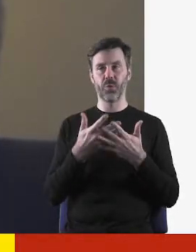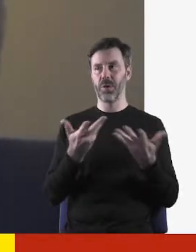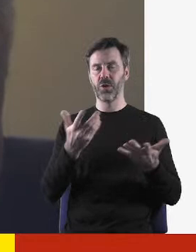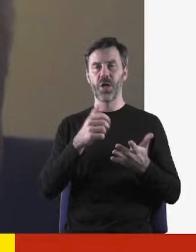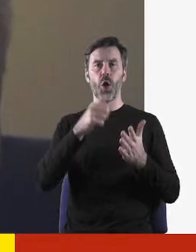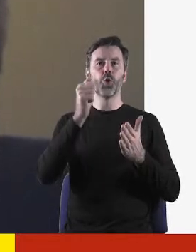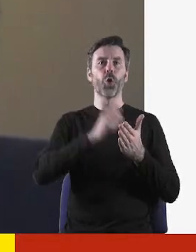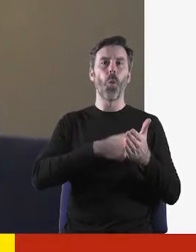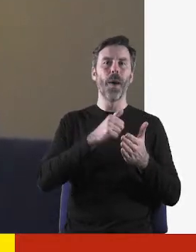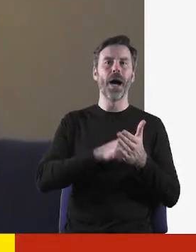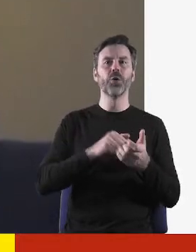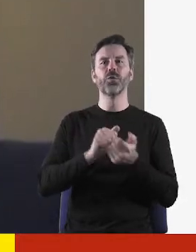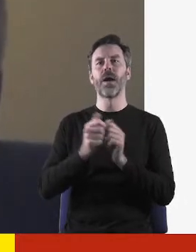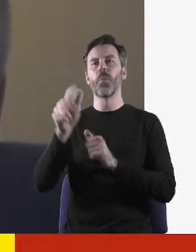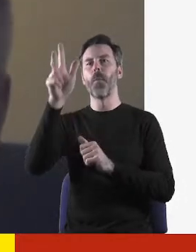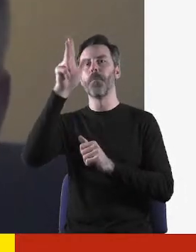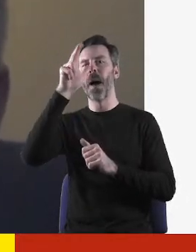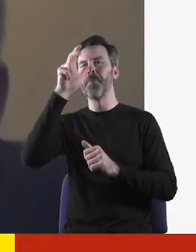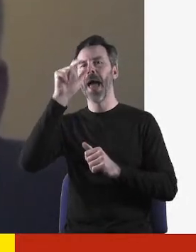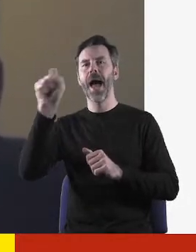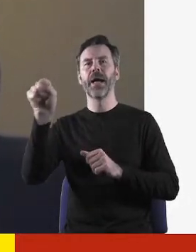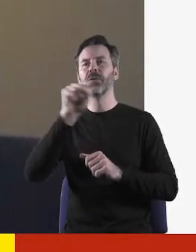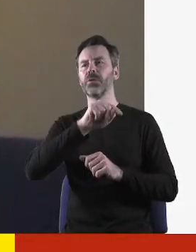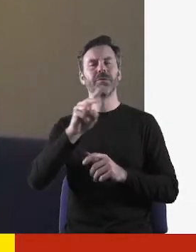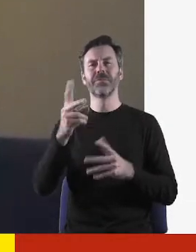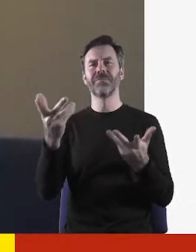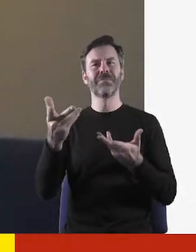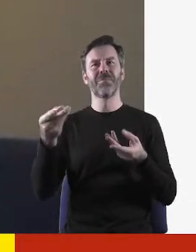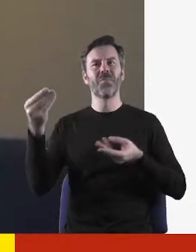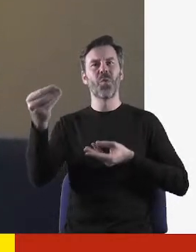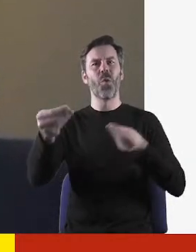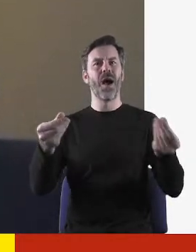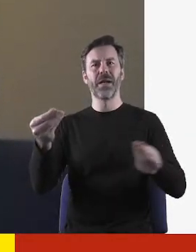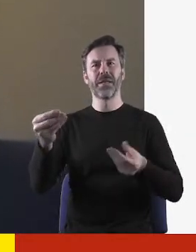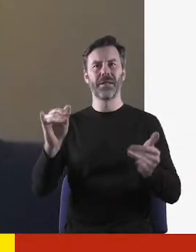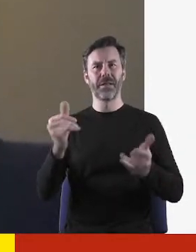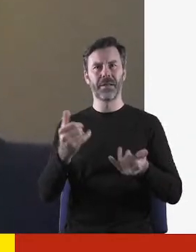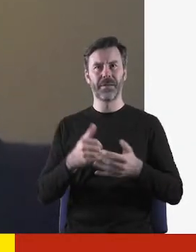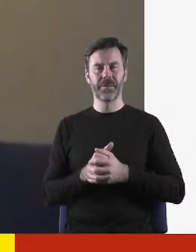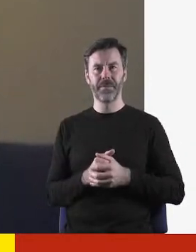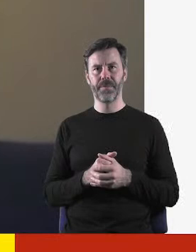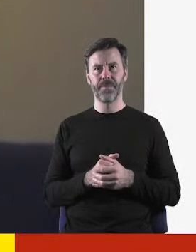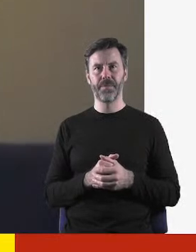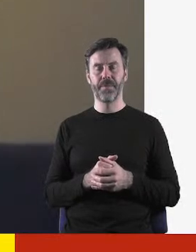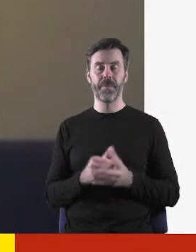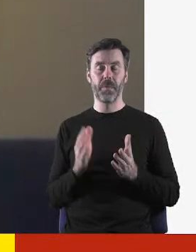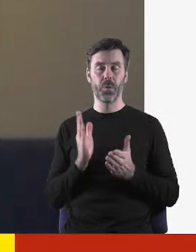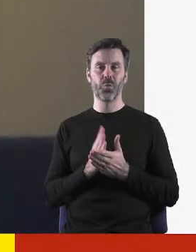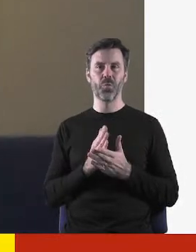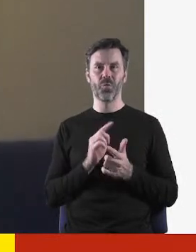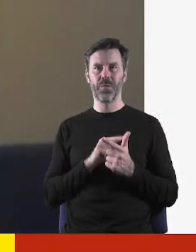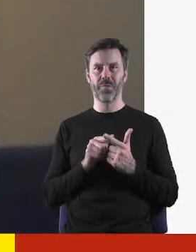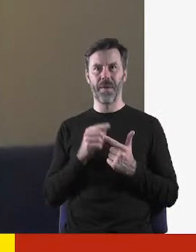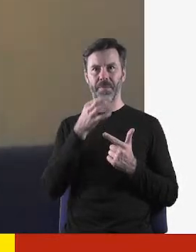dalej sięgając w Pabianicach, innych miastach regionu. I właściwie na razie to tyle tych pytań.